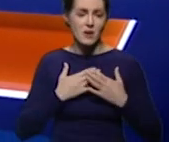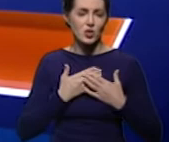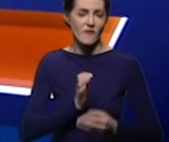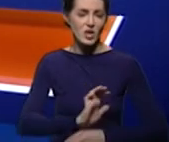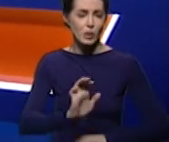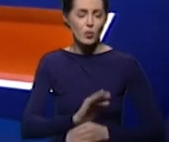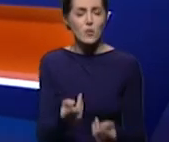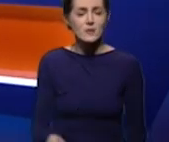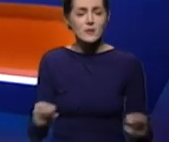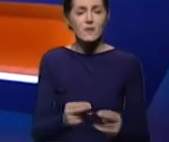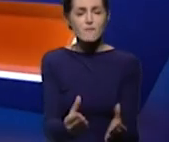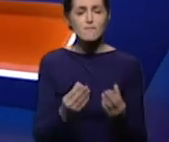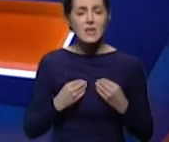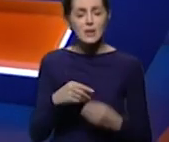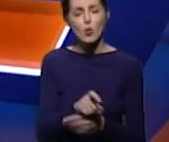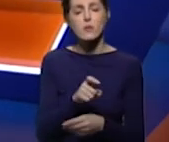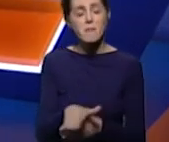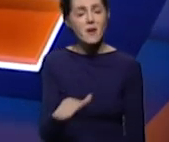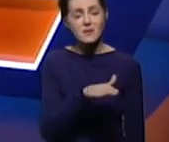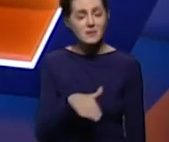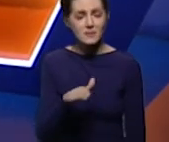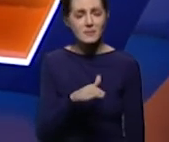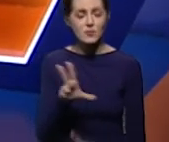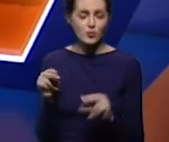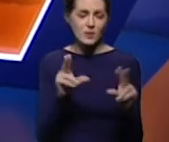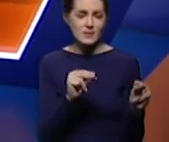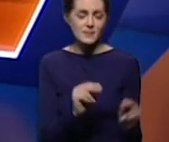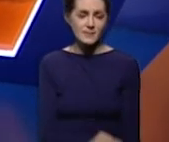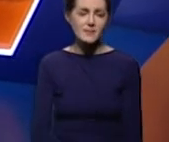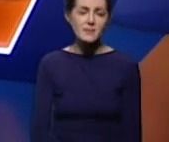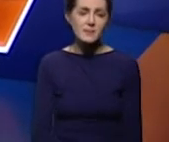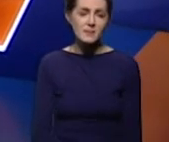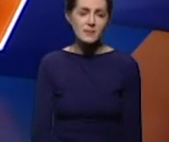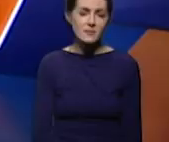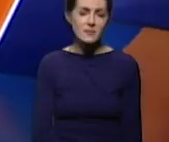наш випуск. Залишайтеся із телеканалом «Донбас». Хай щастить!